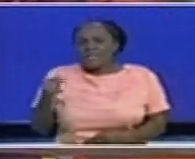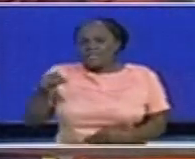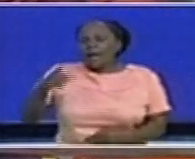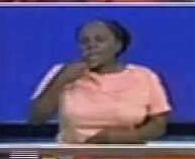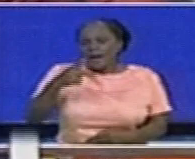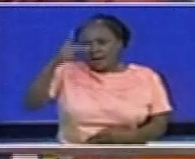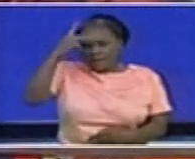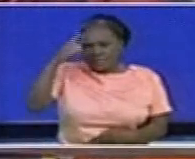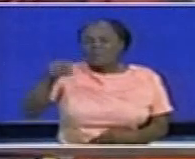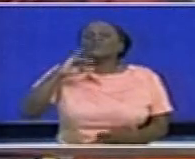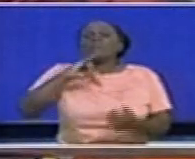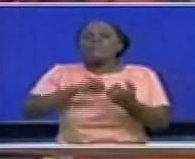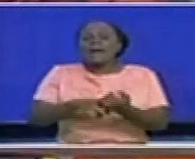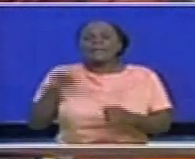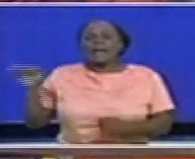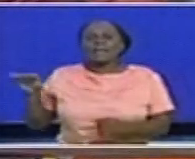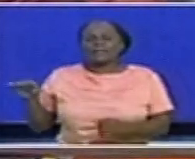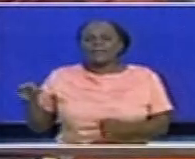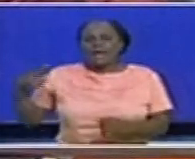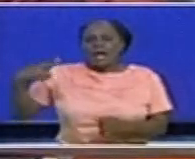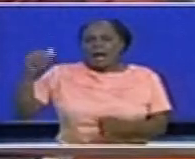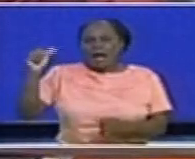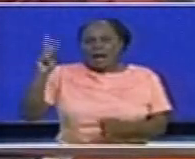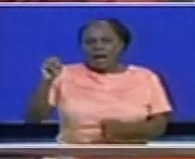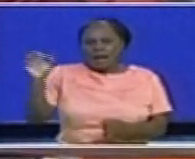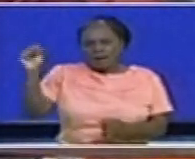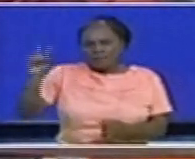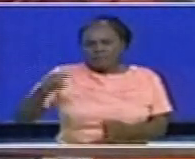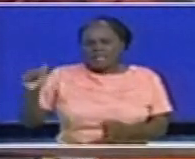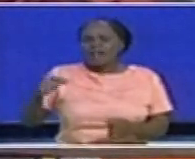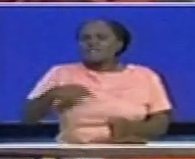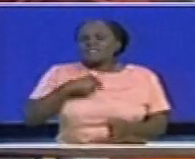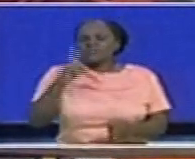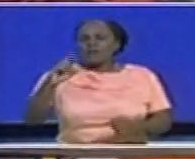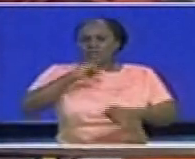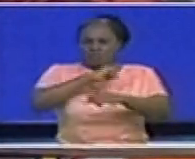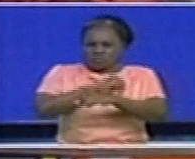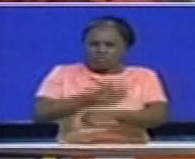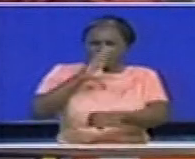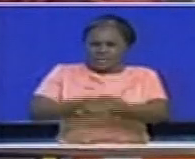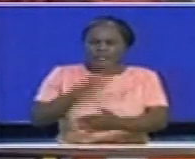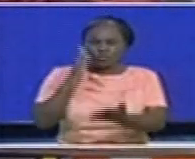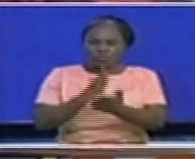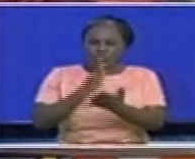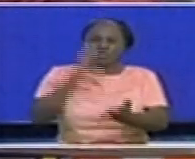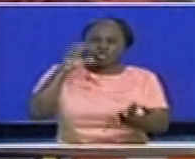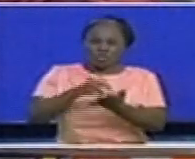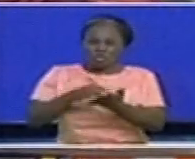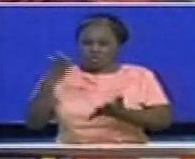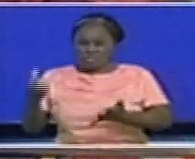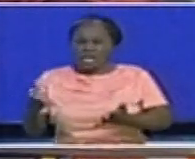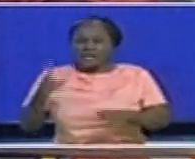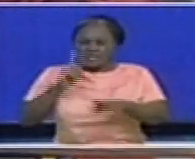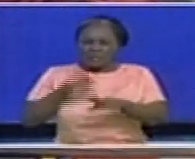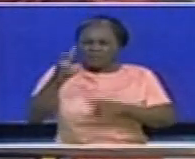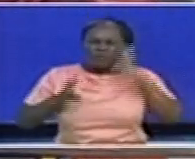wao hutaka kuwaoza mapema. Mwanahabari Hamza Yusuf alizuru shule moja na kupata masimulizi kutoka kwa wanafunzi wasichana